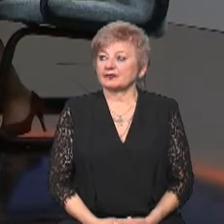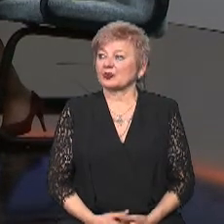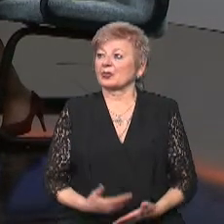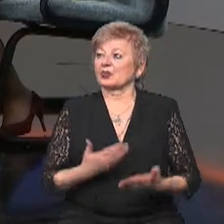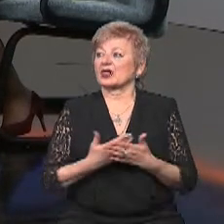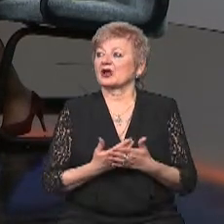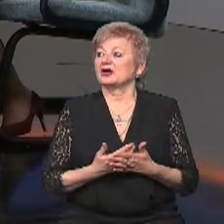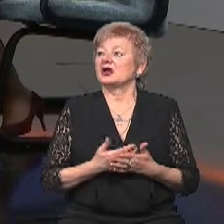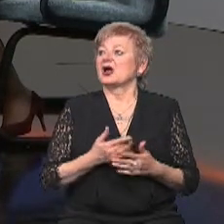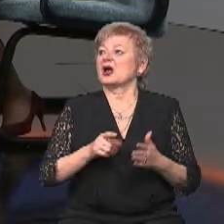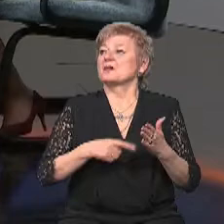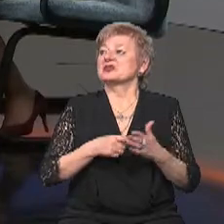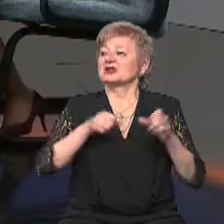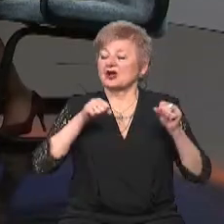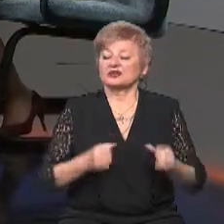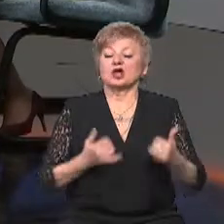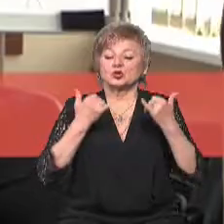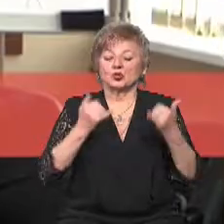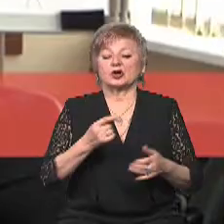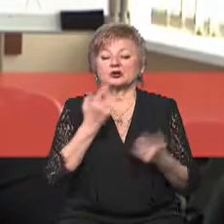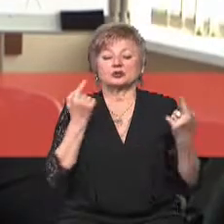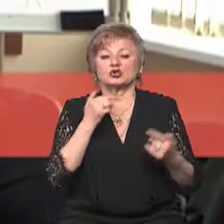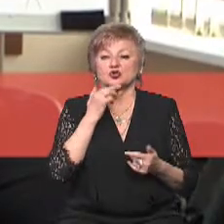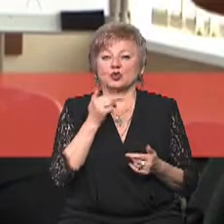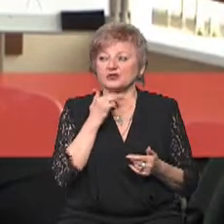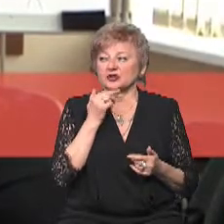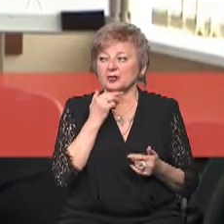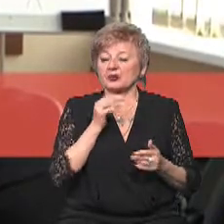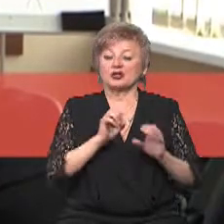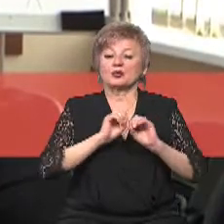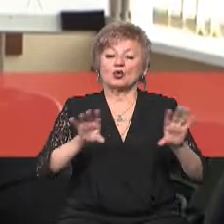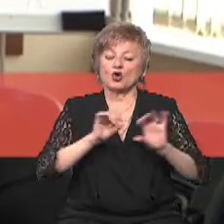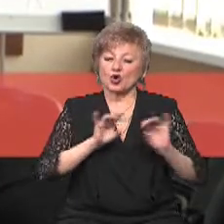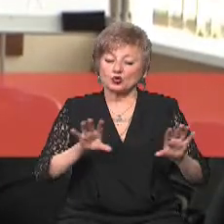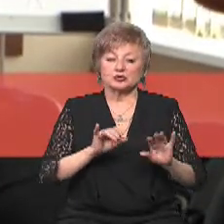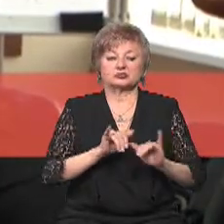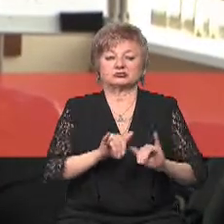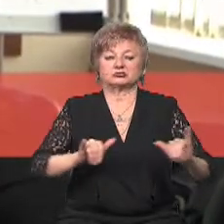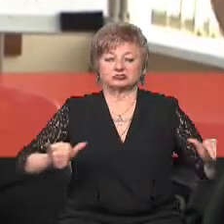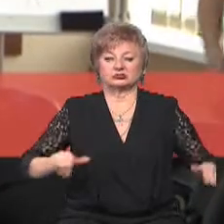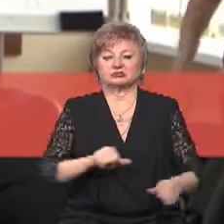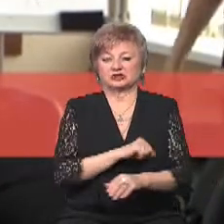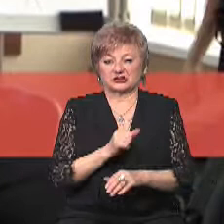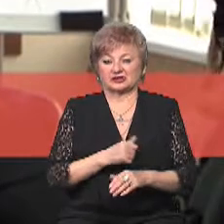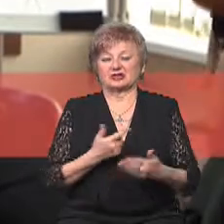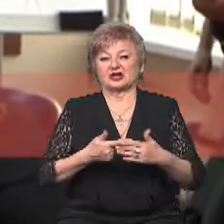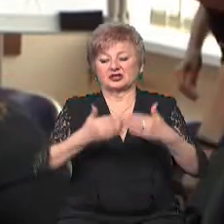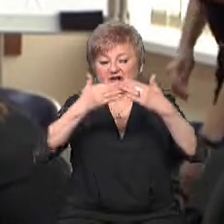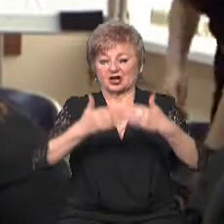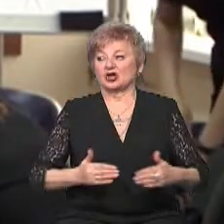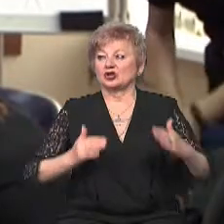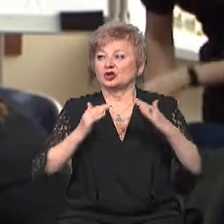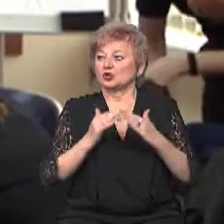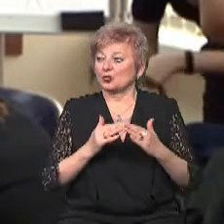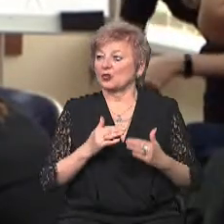Запорізька міська влада приділяє дуже велику увагу боротьбі з незаконною рекламою наркотиків, розповсюдженням надписів на фасадах будівель по нашому